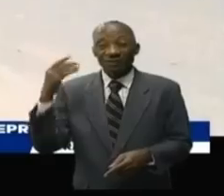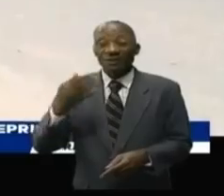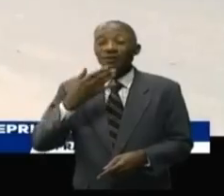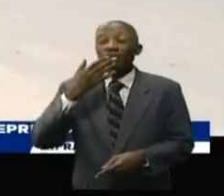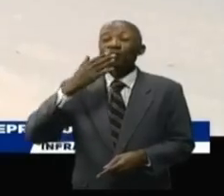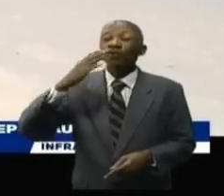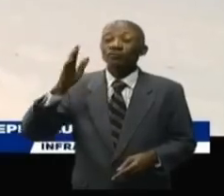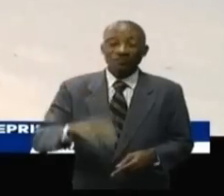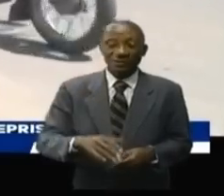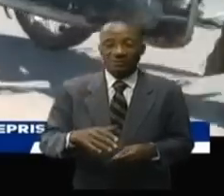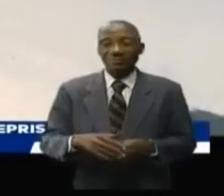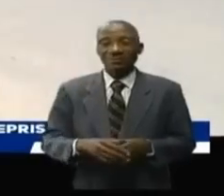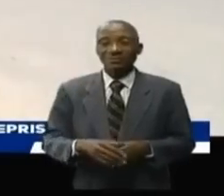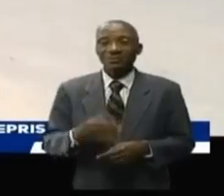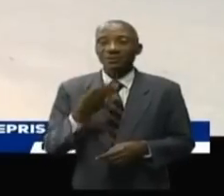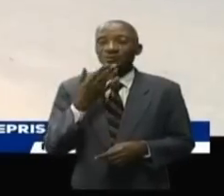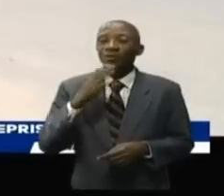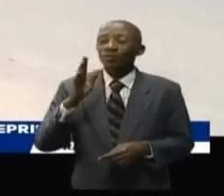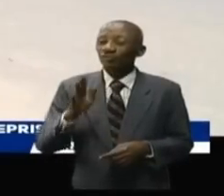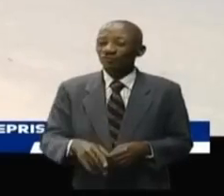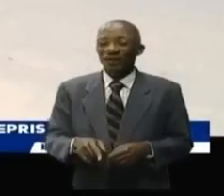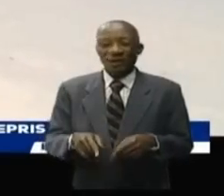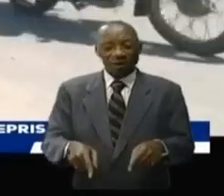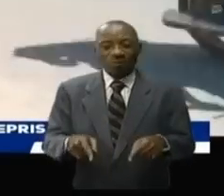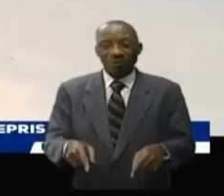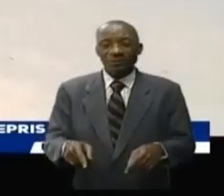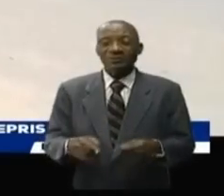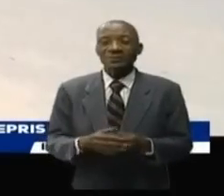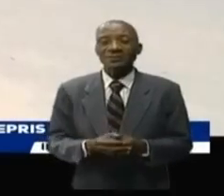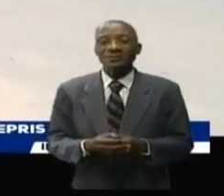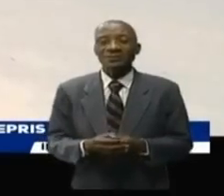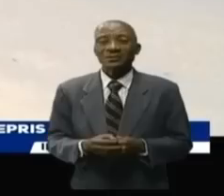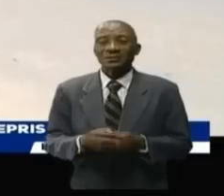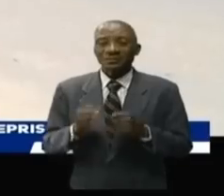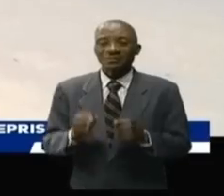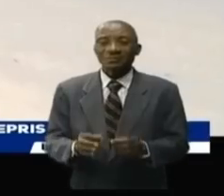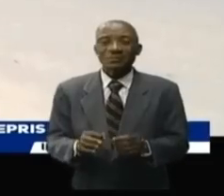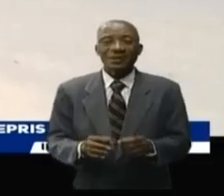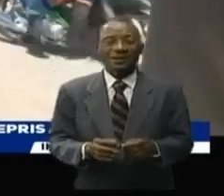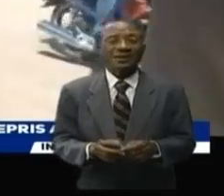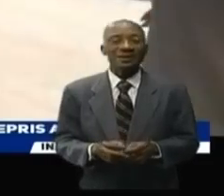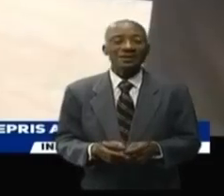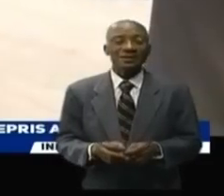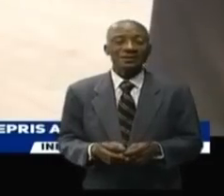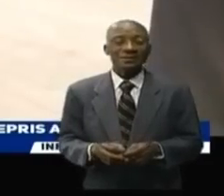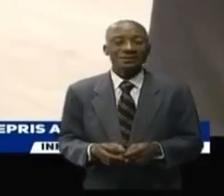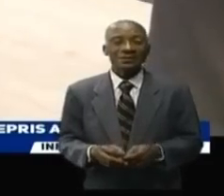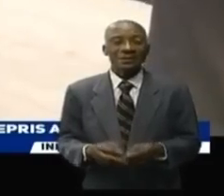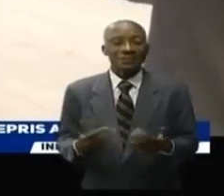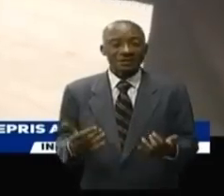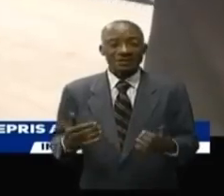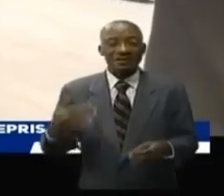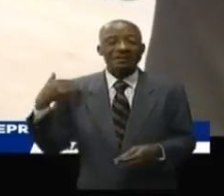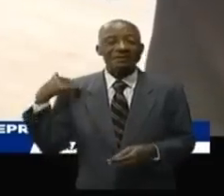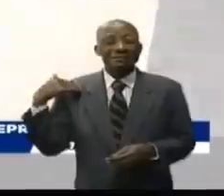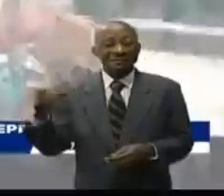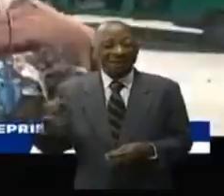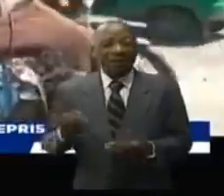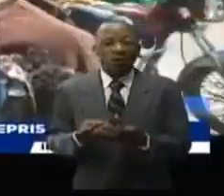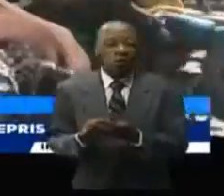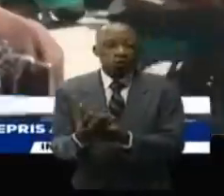route est réhabilitée, Mon souci, c'est l'entretien, le suivi. L'État a déboursé des millions de